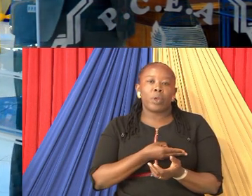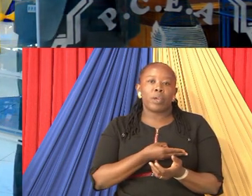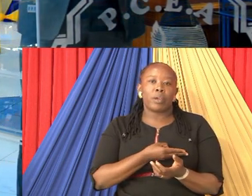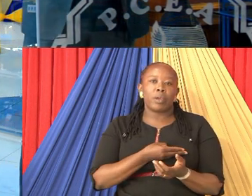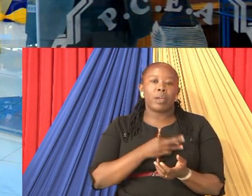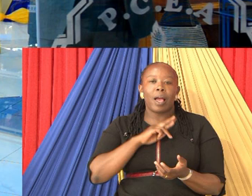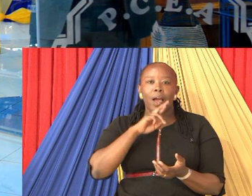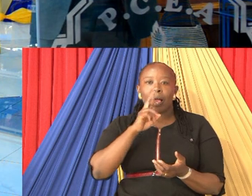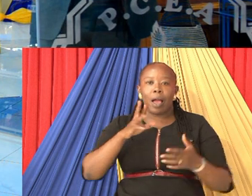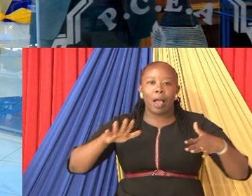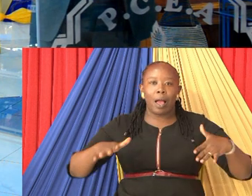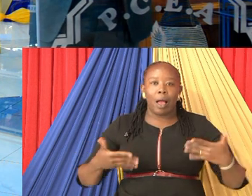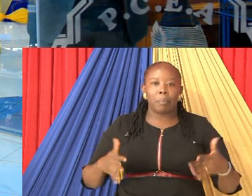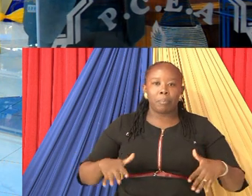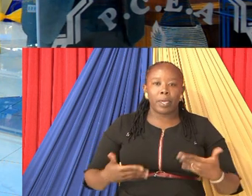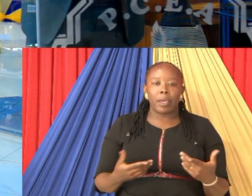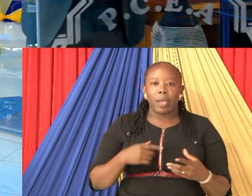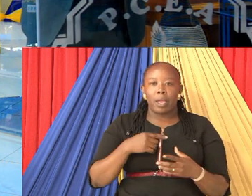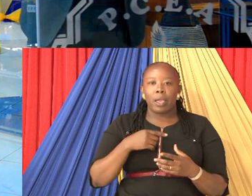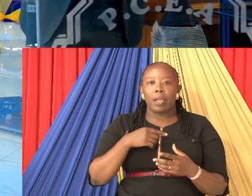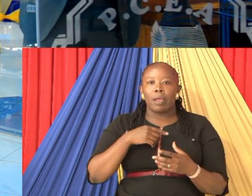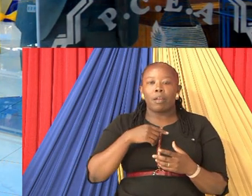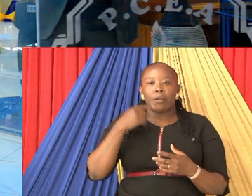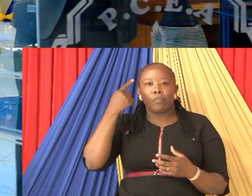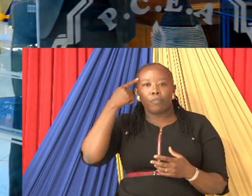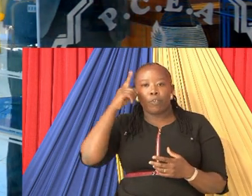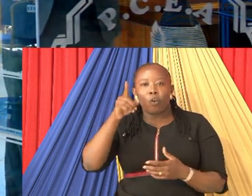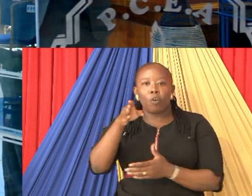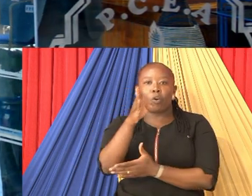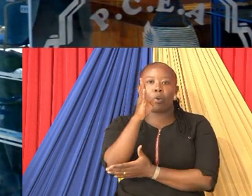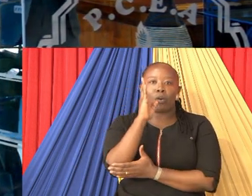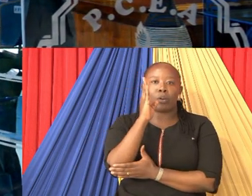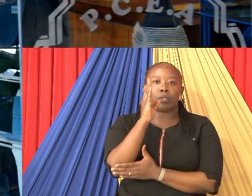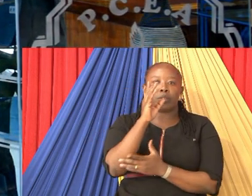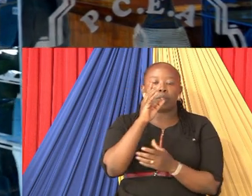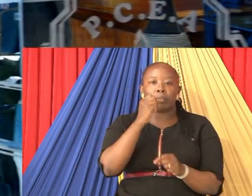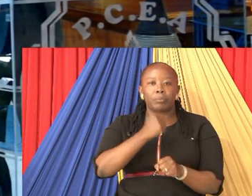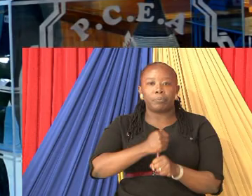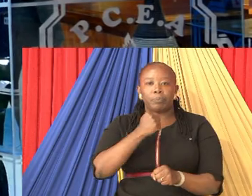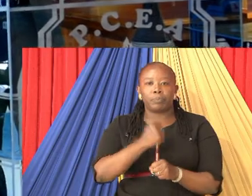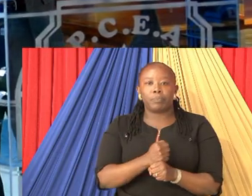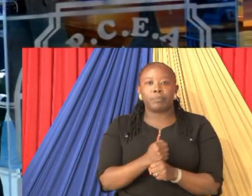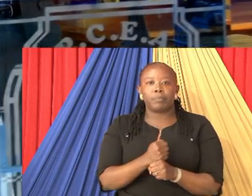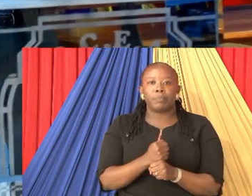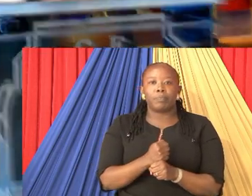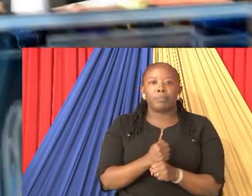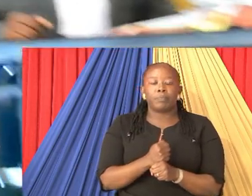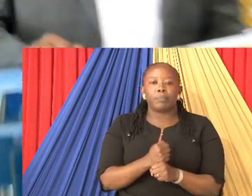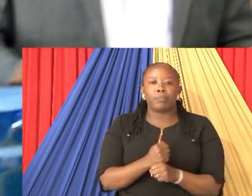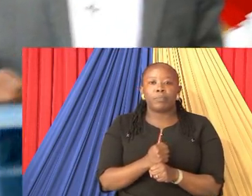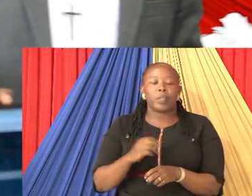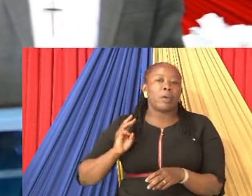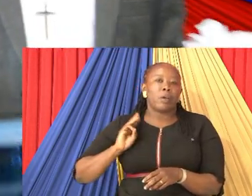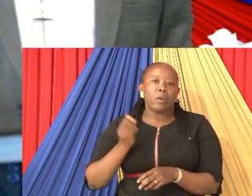yake. Ukisoma Luka 17 utaona vile ambavyo watu 10